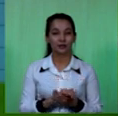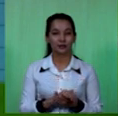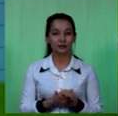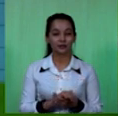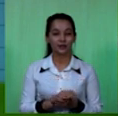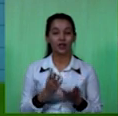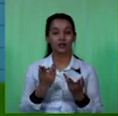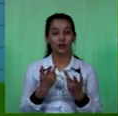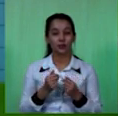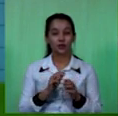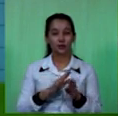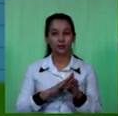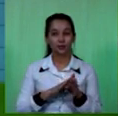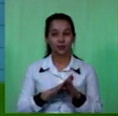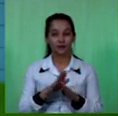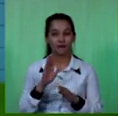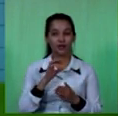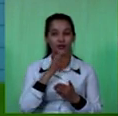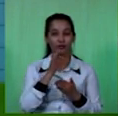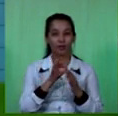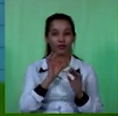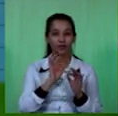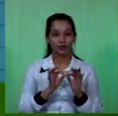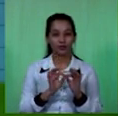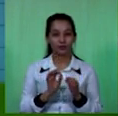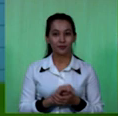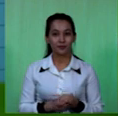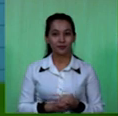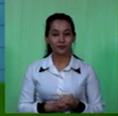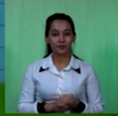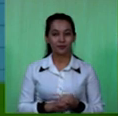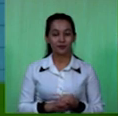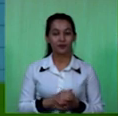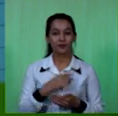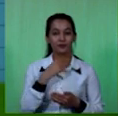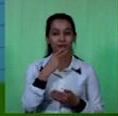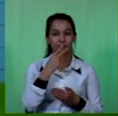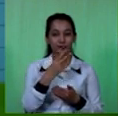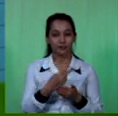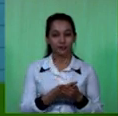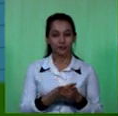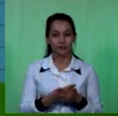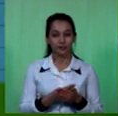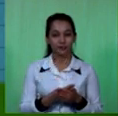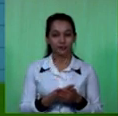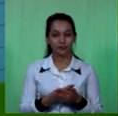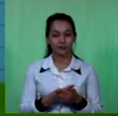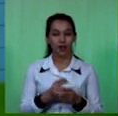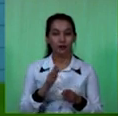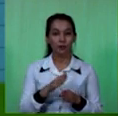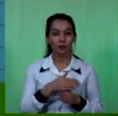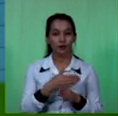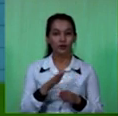7-misol. Amallarni bajaring va natijani tekshiring. Ko'rinib turibdiki, amallarimiz bo'lish